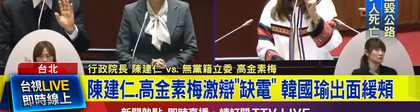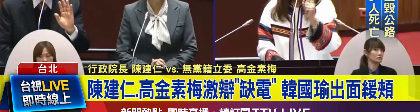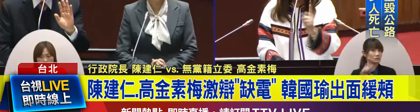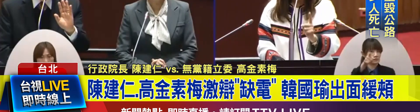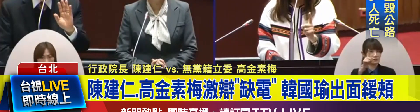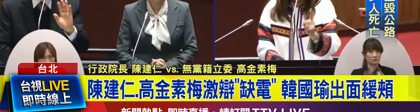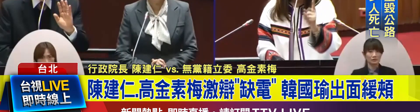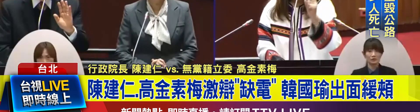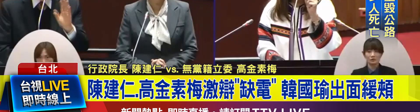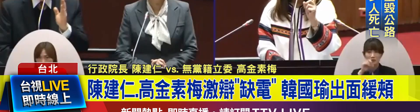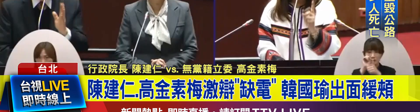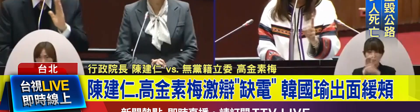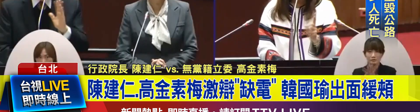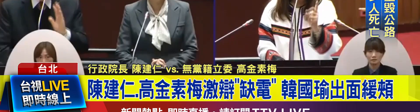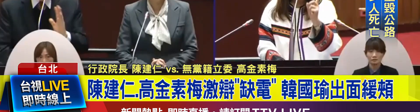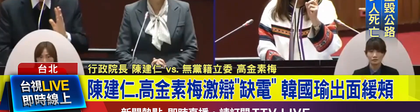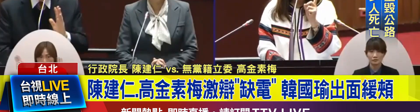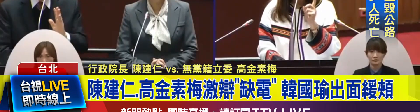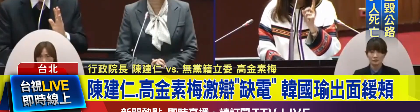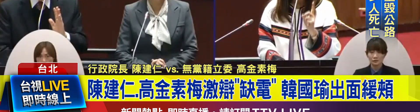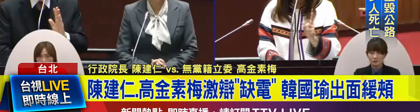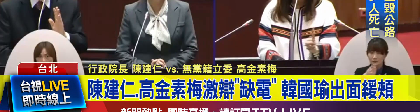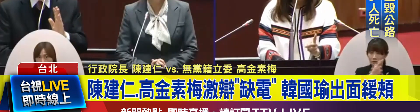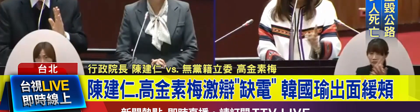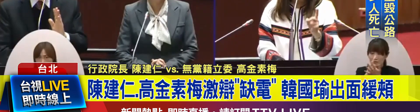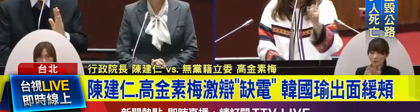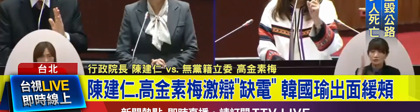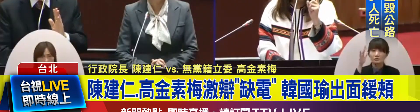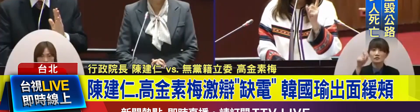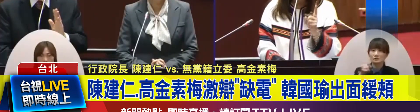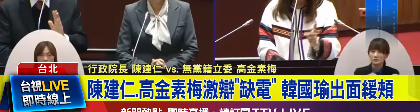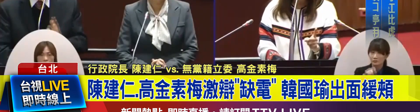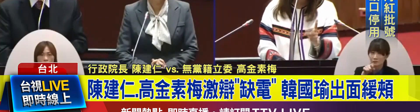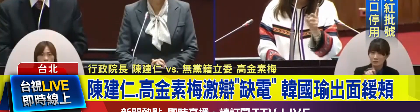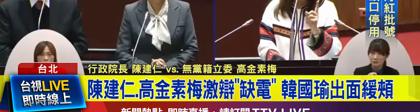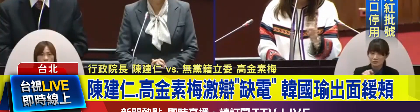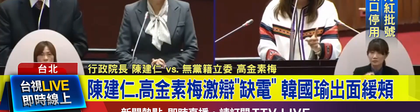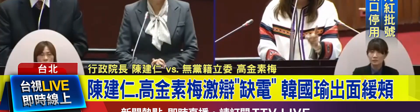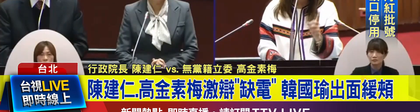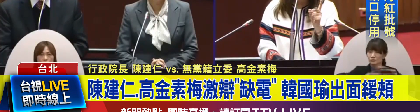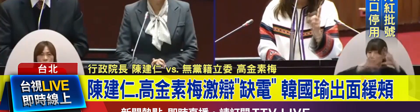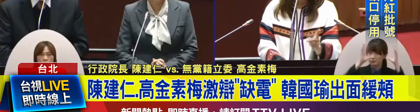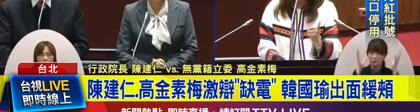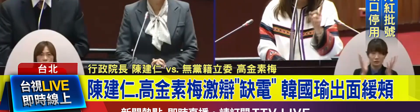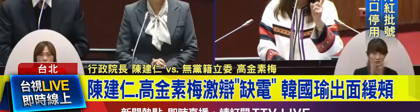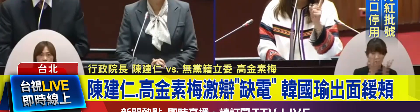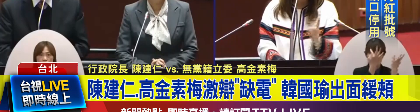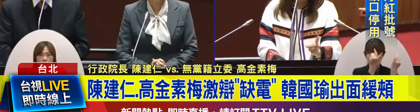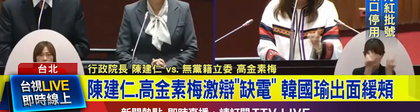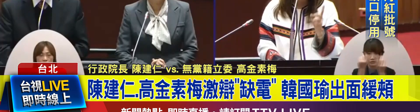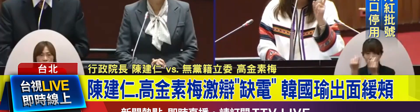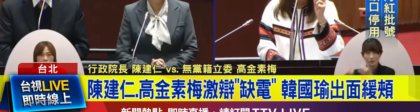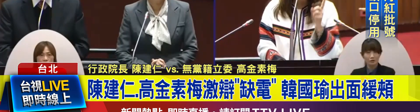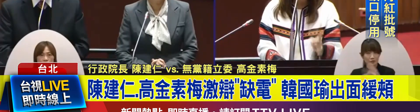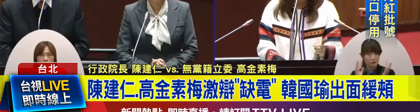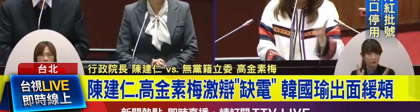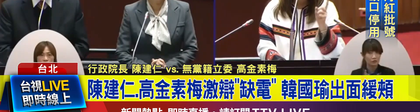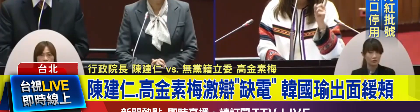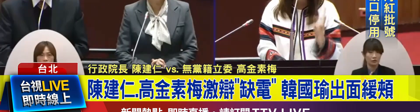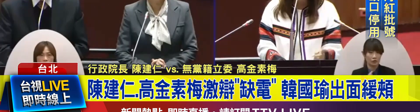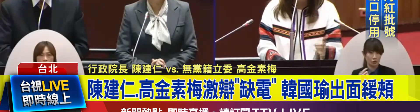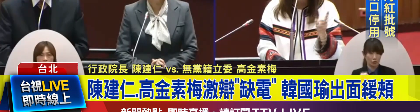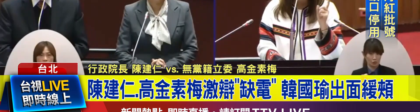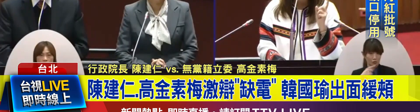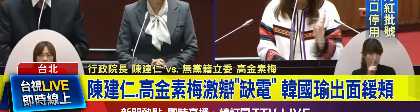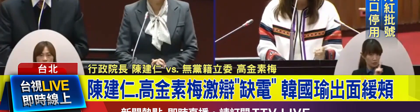正确的哦。 我告诉你，我提的每一个政策，所有的数据都是经过我